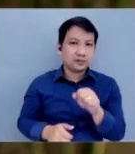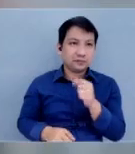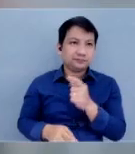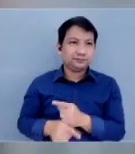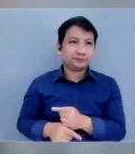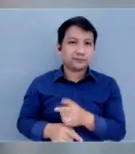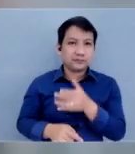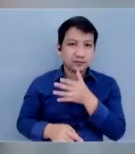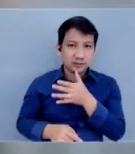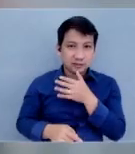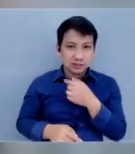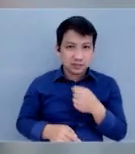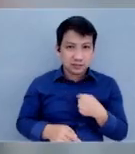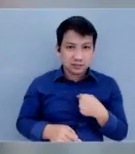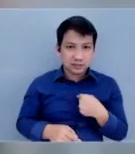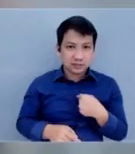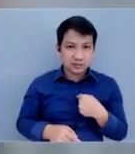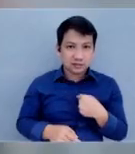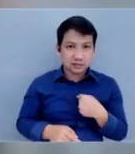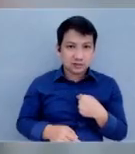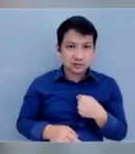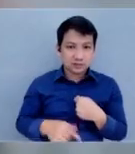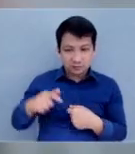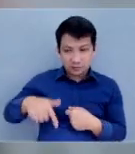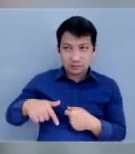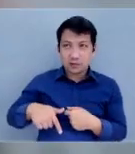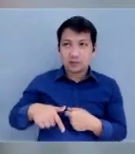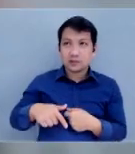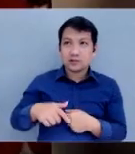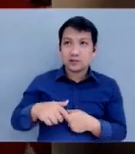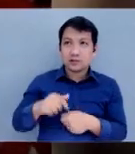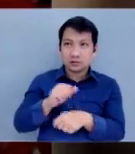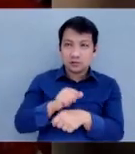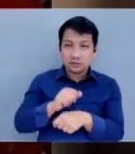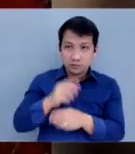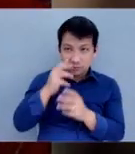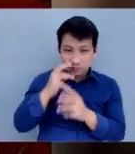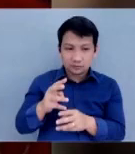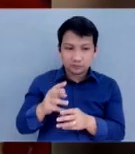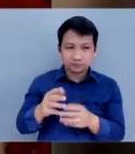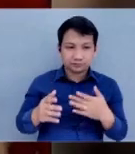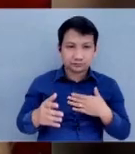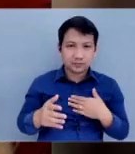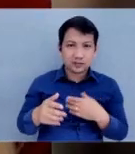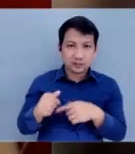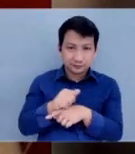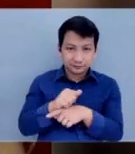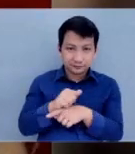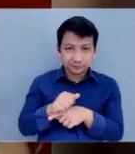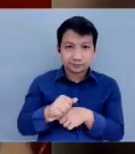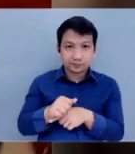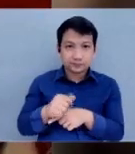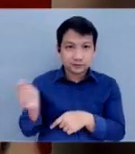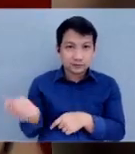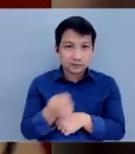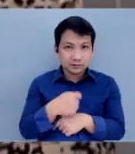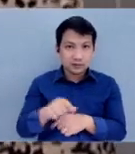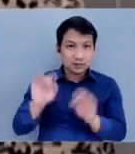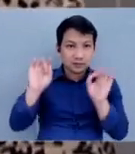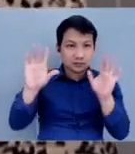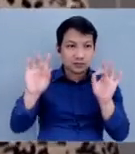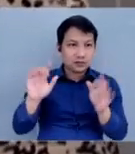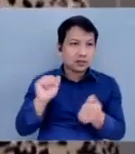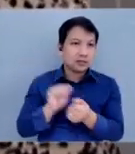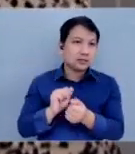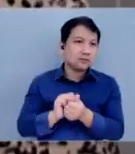ko, nagpapalate pa siya sa work, pati yung stepdad ko, para manood sa akin. Maski nga po training ng mga badminton, volleyball, nandun po sila.